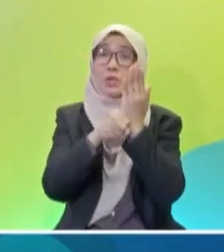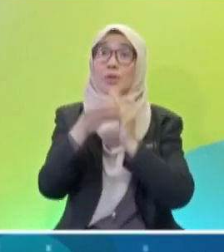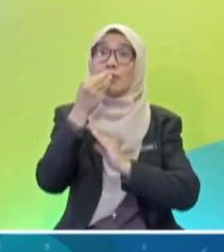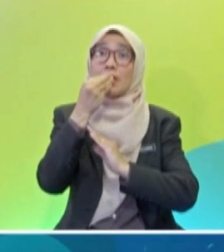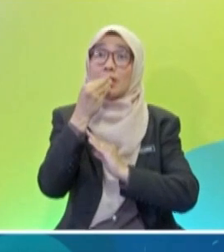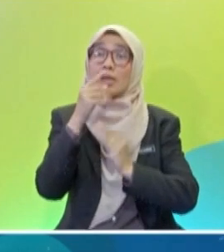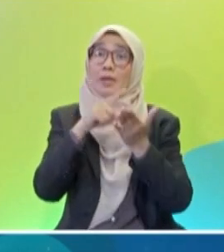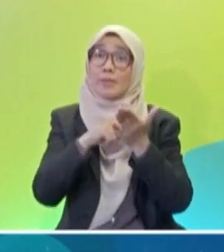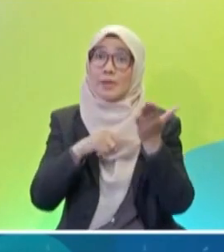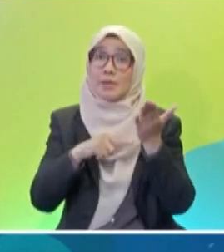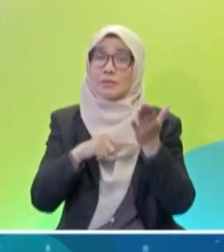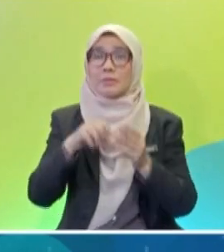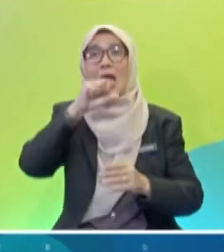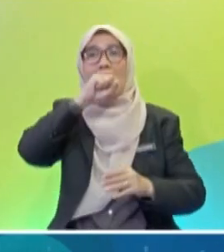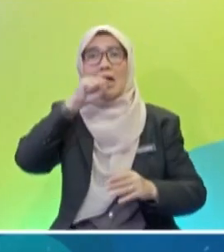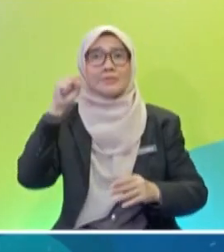daripada kambing